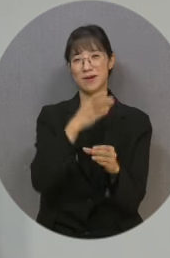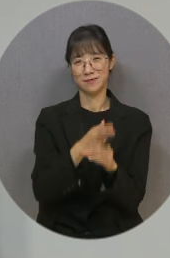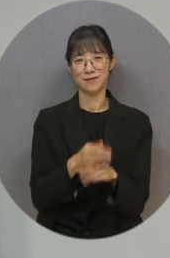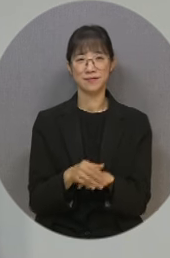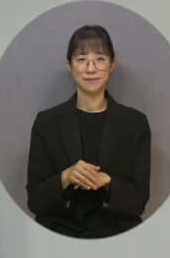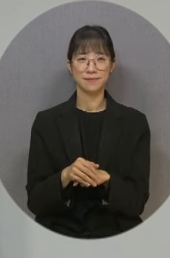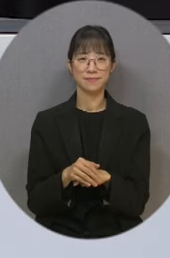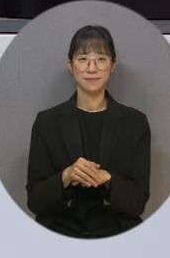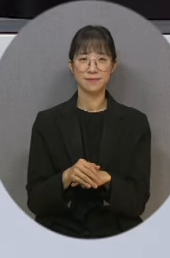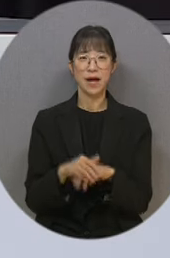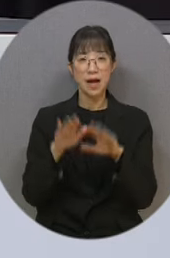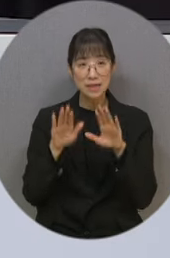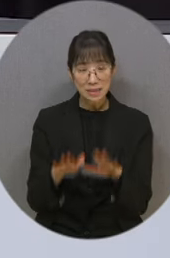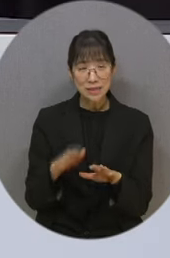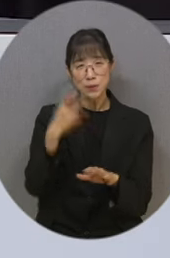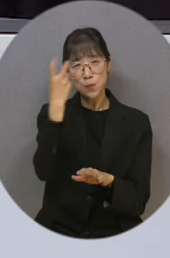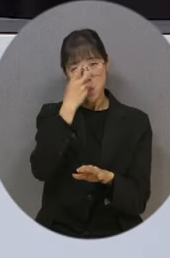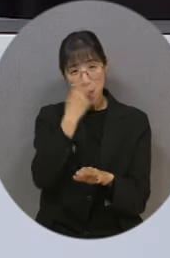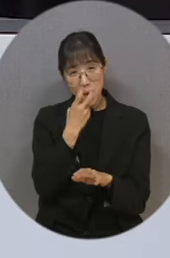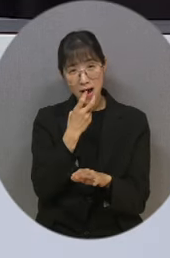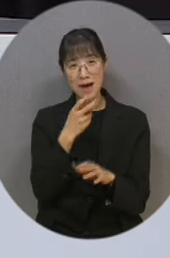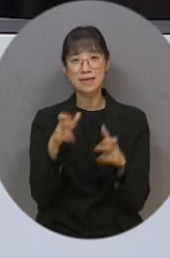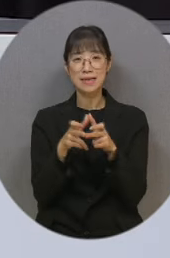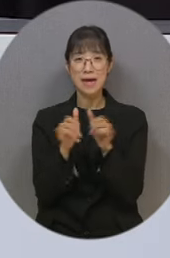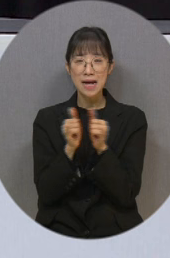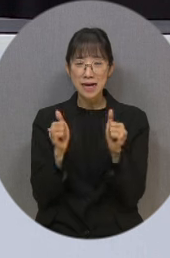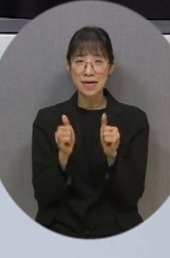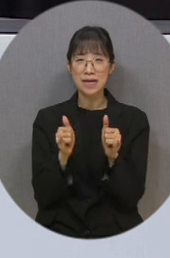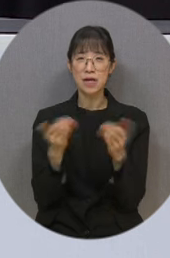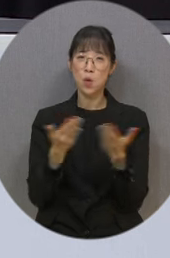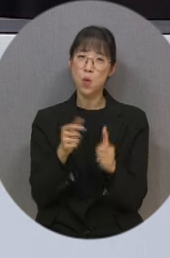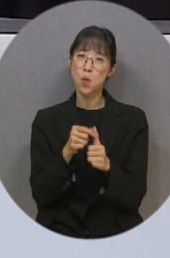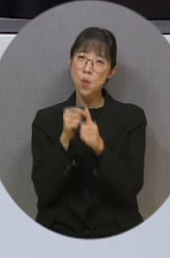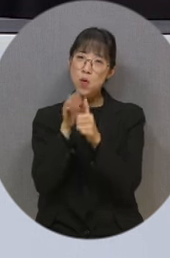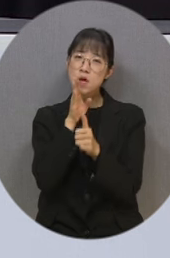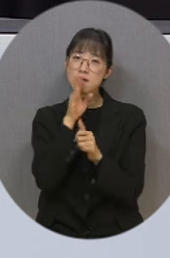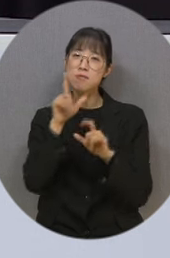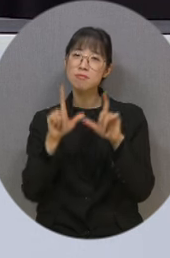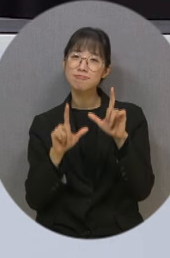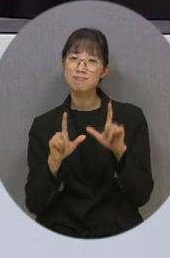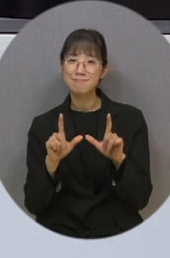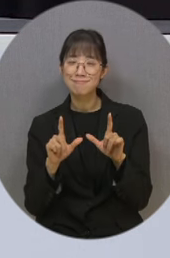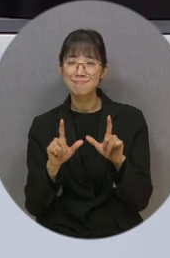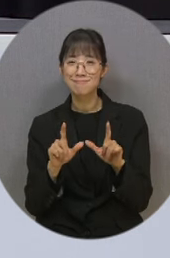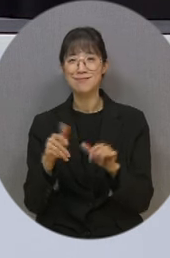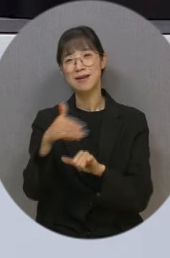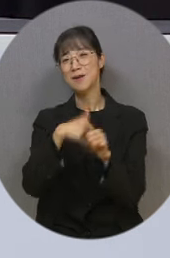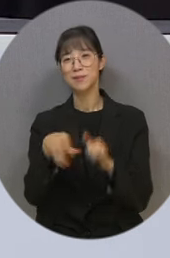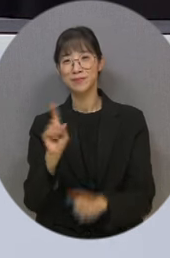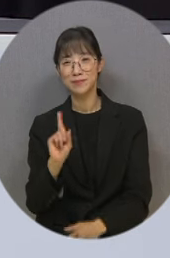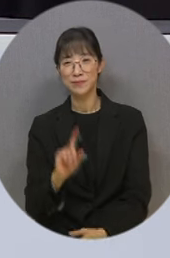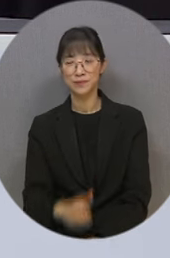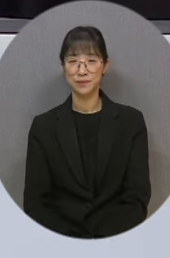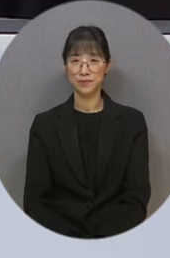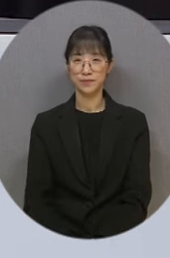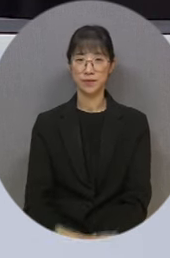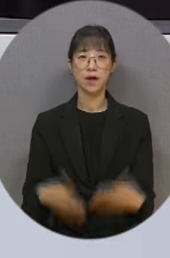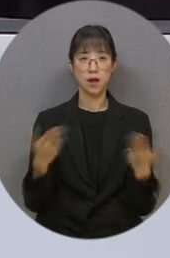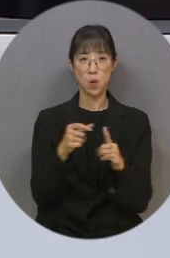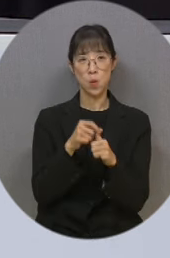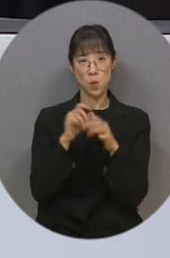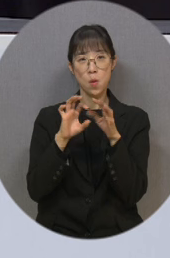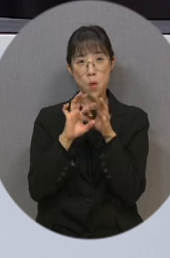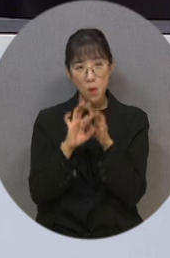예 지금까지 조사된 우리나라 장애인들의 고용 현실은 좀 어떻습니까 고용에 대한